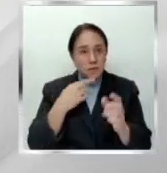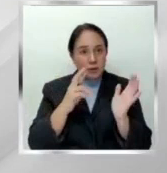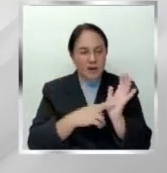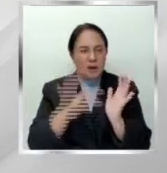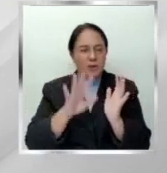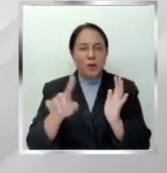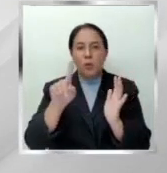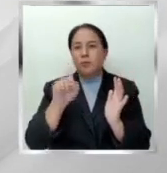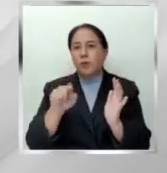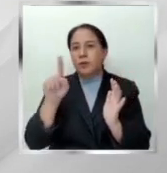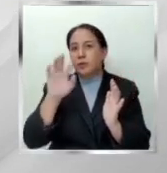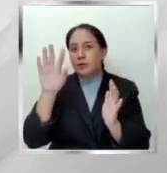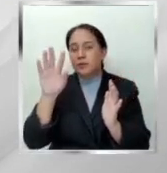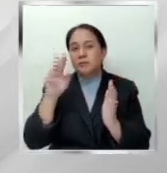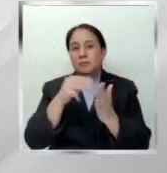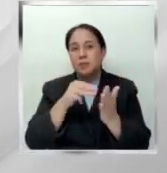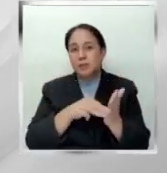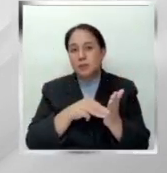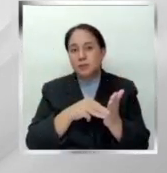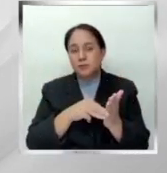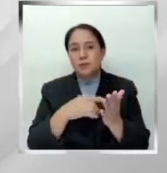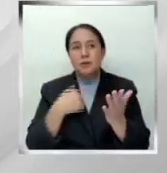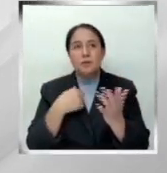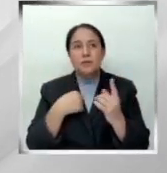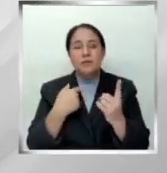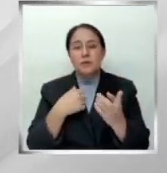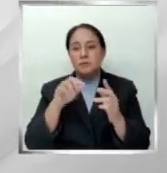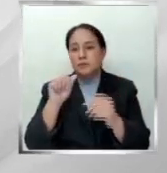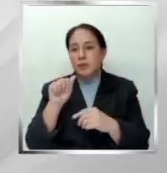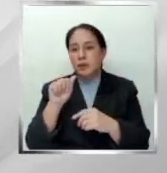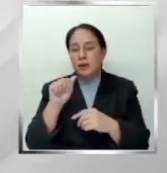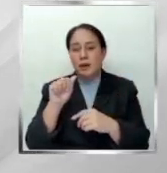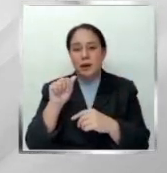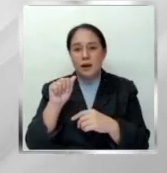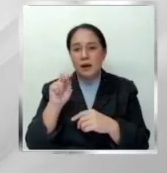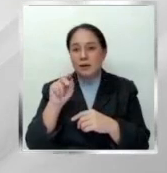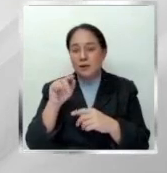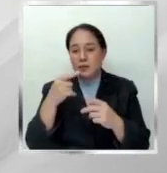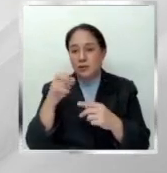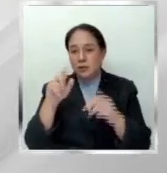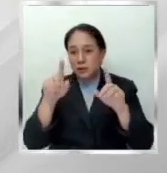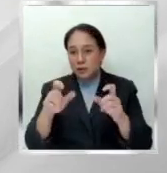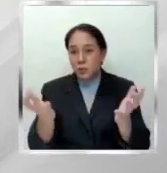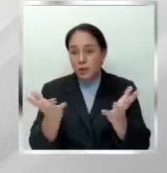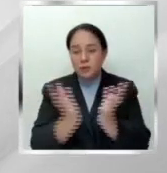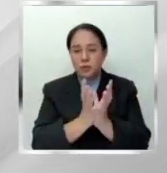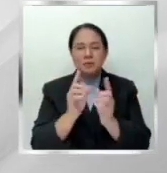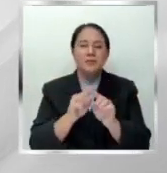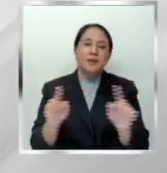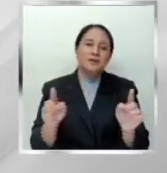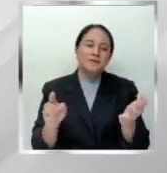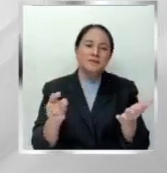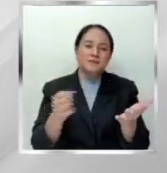1.1 million submitted reports from this antigen test na ginagawa sa komunidad. Ngunit unfortunately, no, nakita